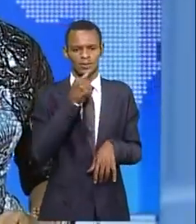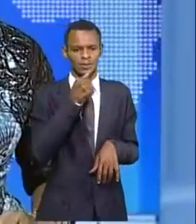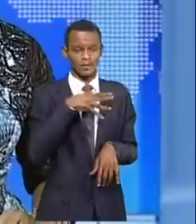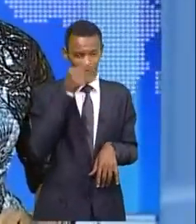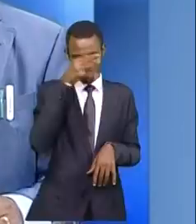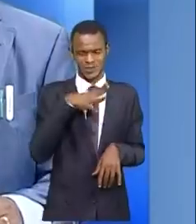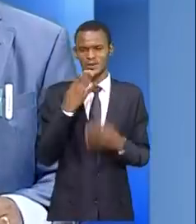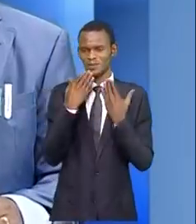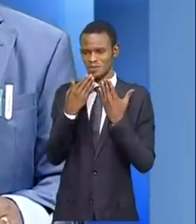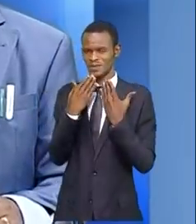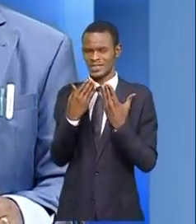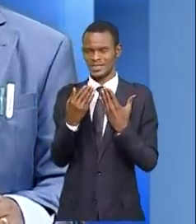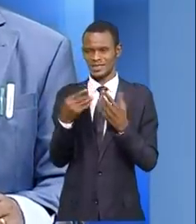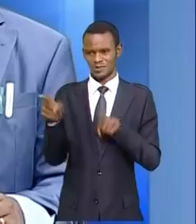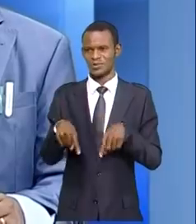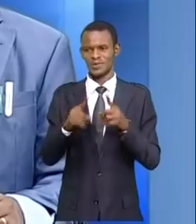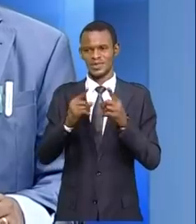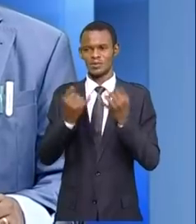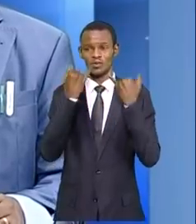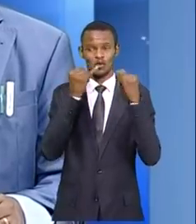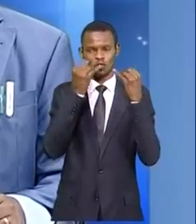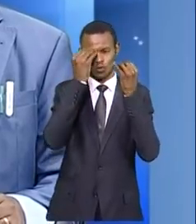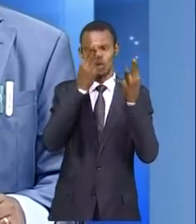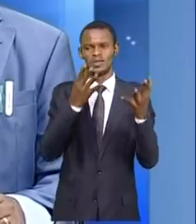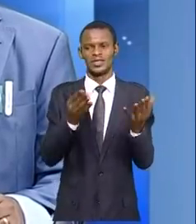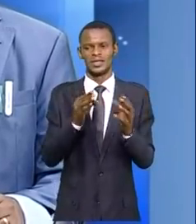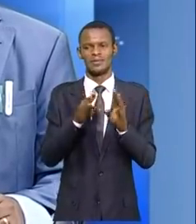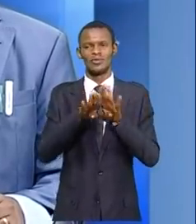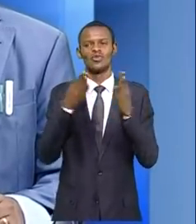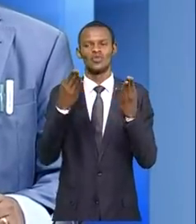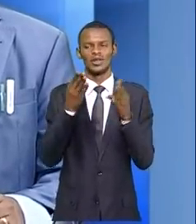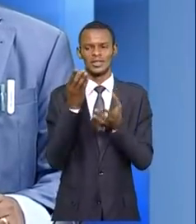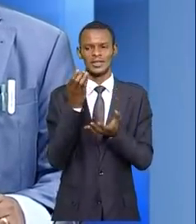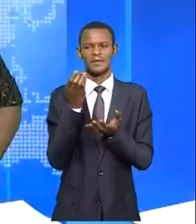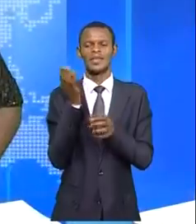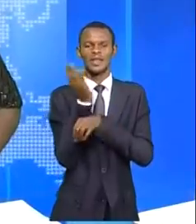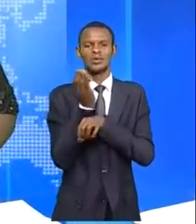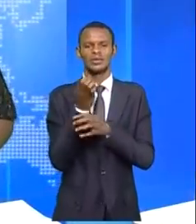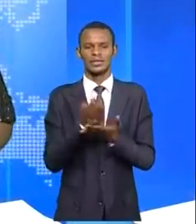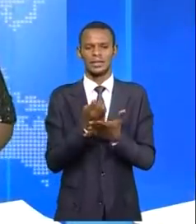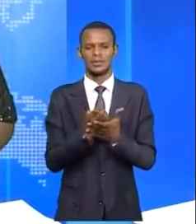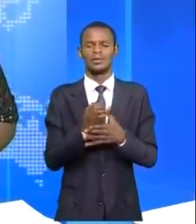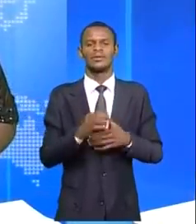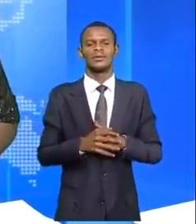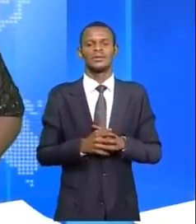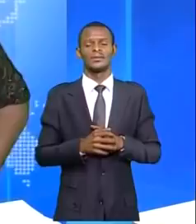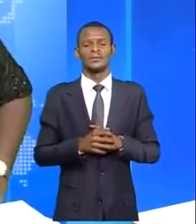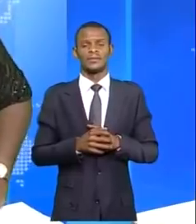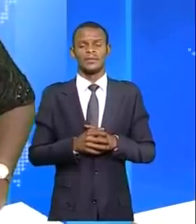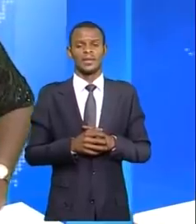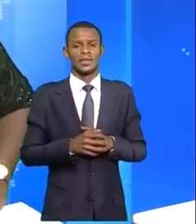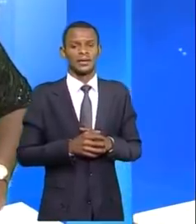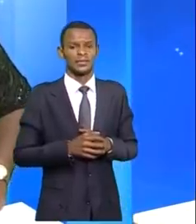sur notre place et moi qui voulais mais pour annoncer l'ouverture de cette session madame monsieur nous rappelons que nos poursuivants ce